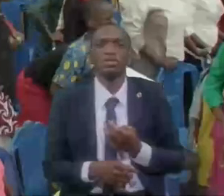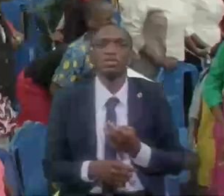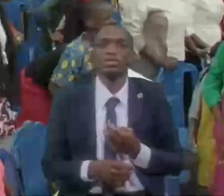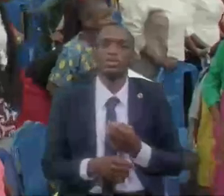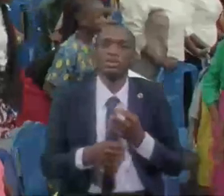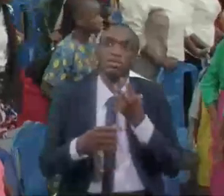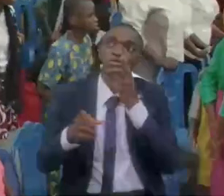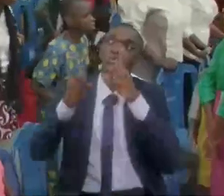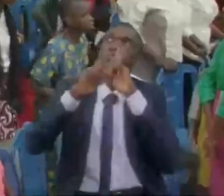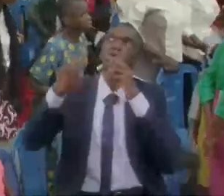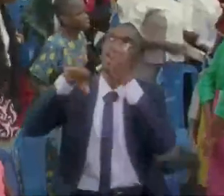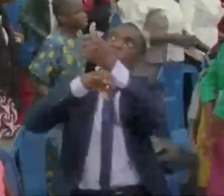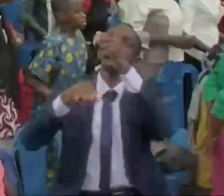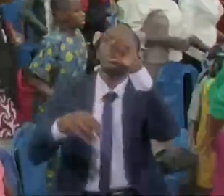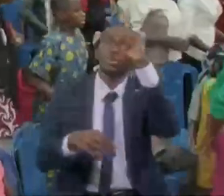parlant contre Dieu,